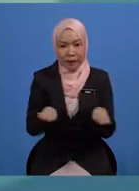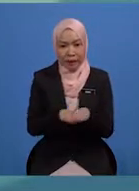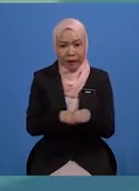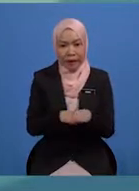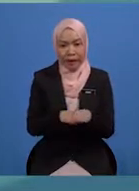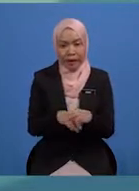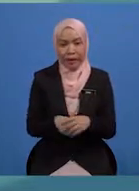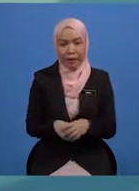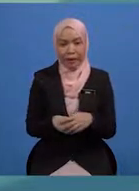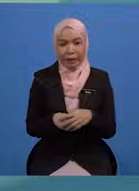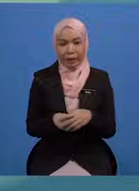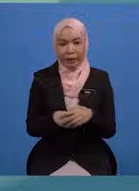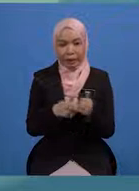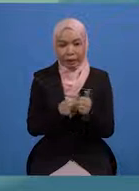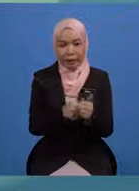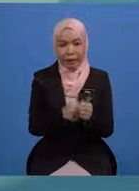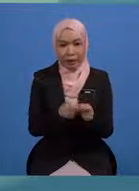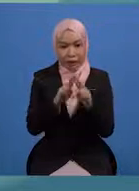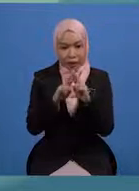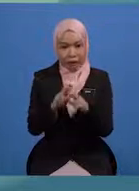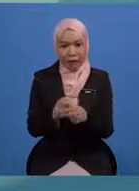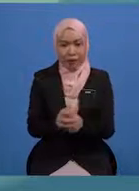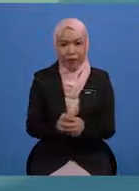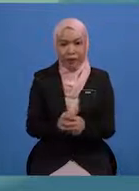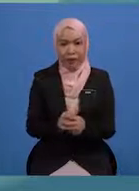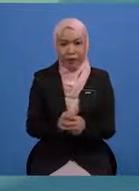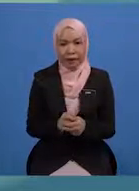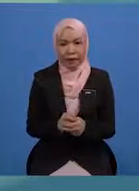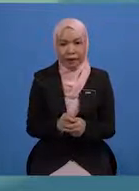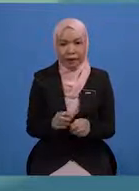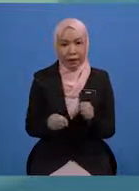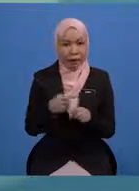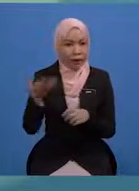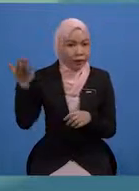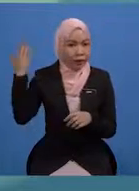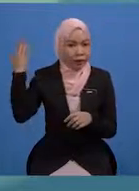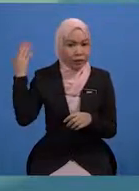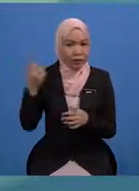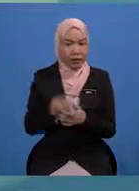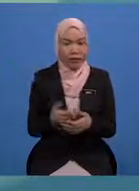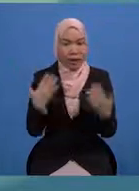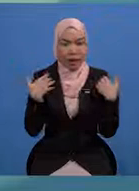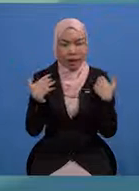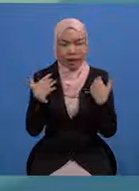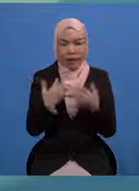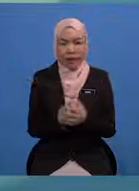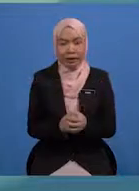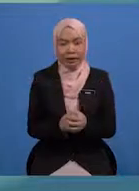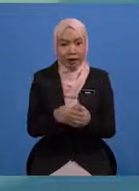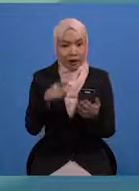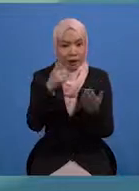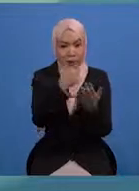catan dari zaman kegemilangan aliran naturalism, iaitu karya landscape yang dihasilkan oleh John Brandon